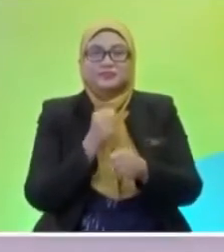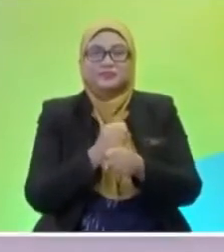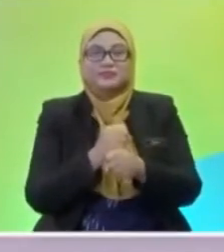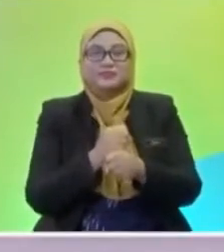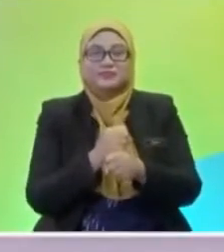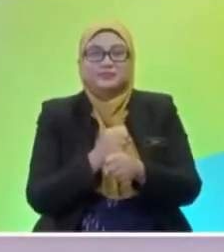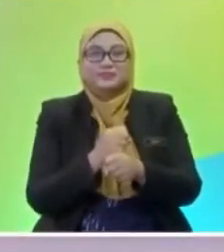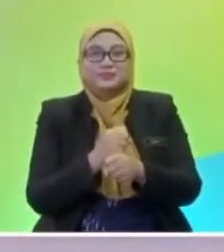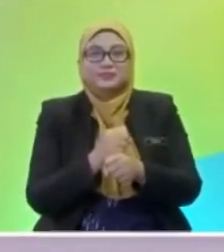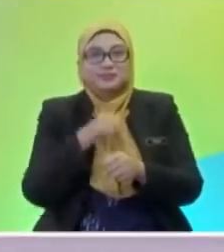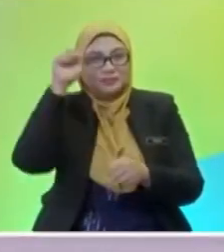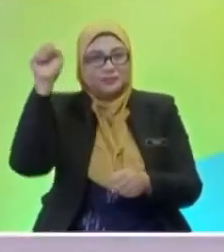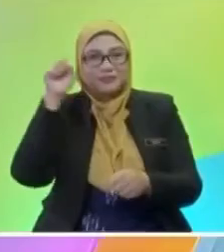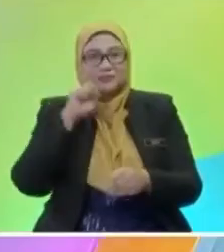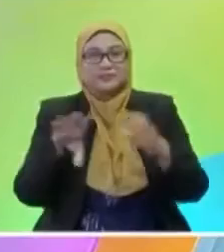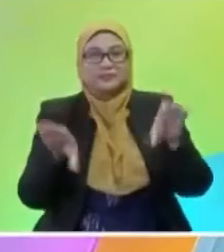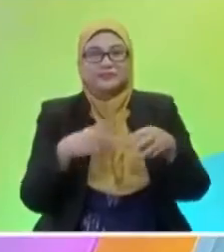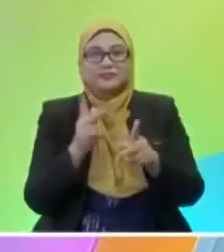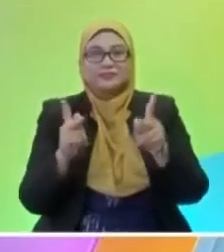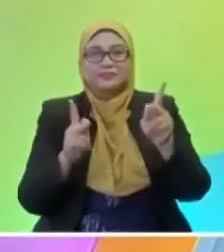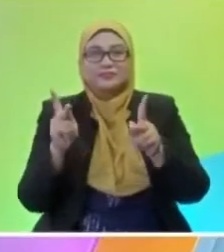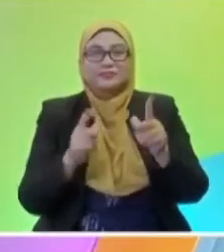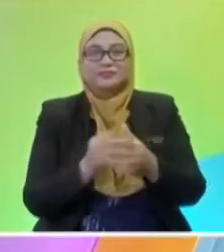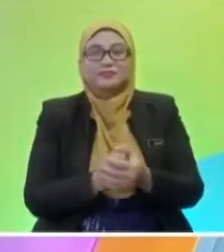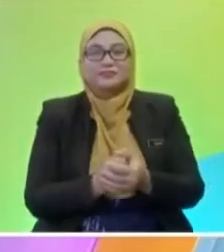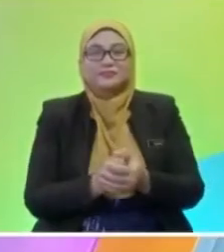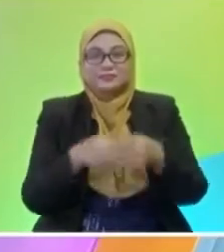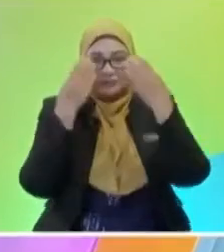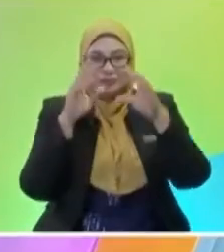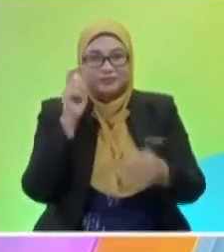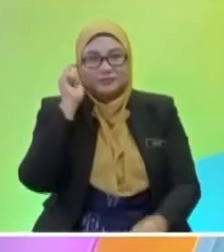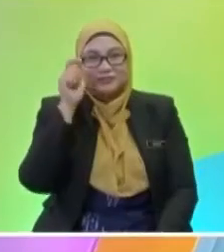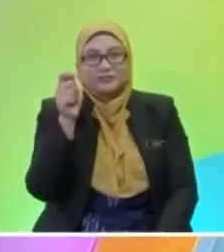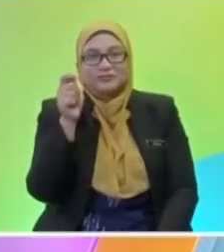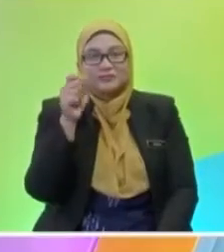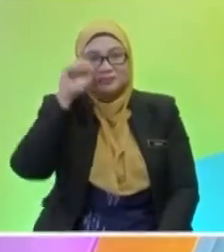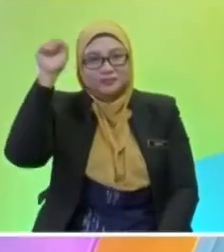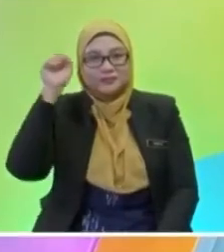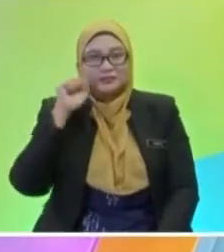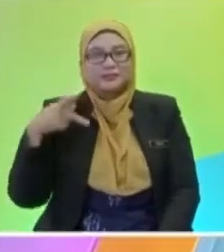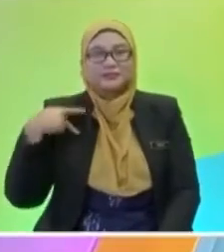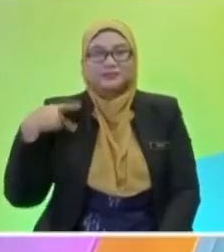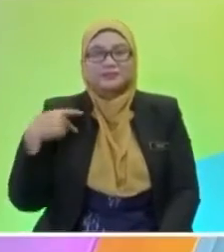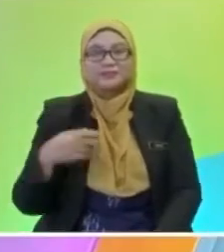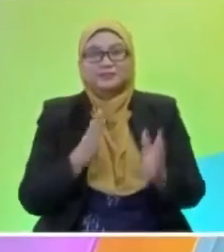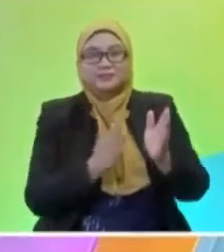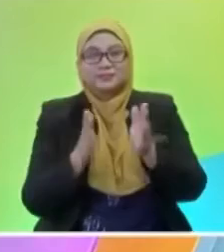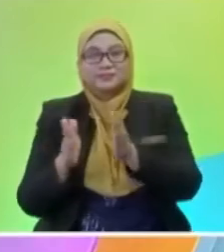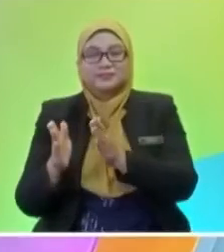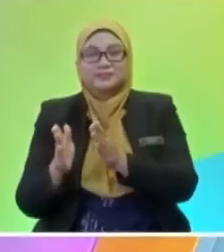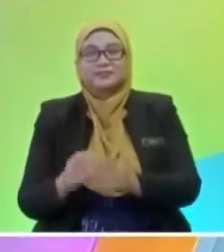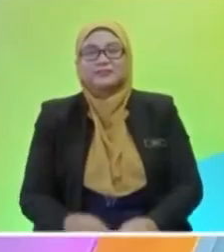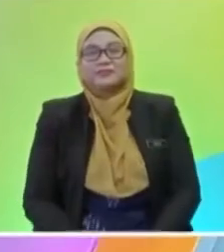dalam membuat alat kawalan jauh ni cikgu? Okey. Jadi kita tengok Syafiqah punya susunan